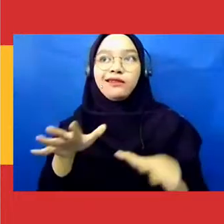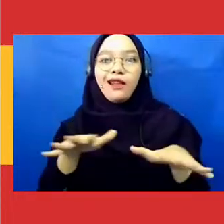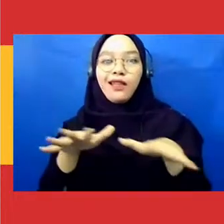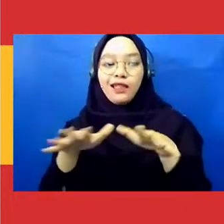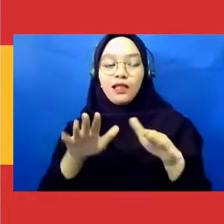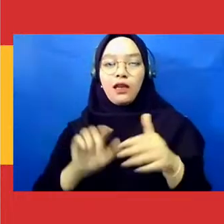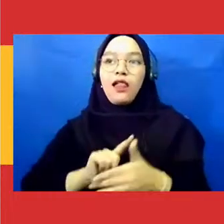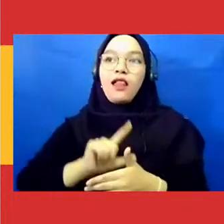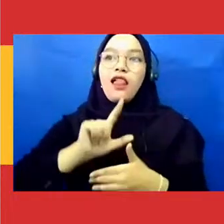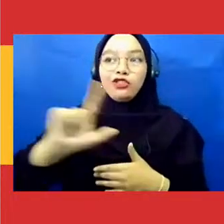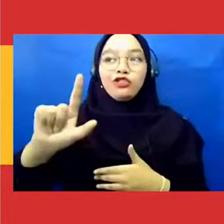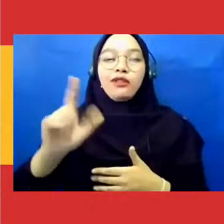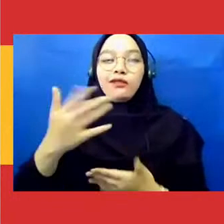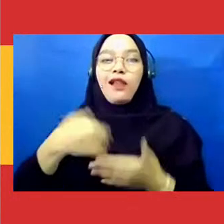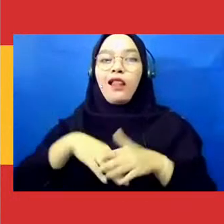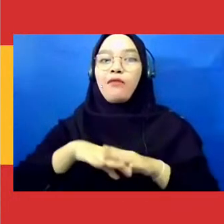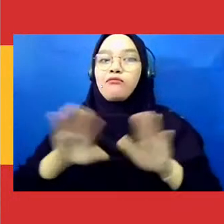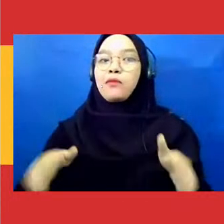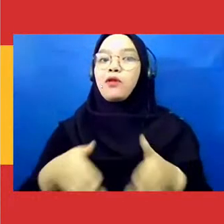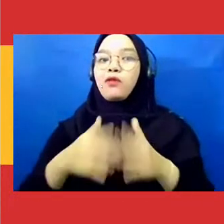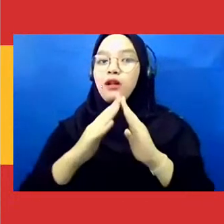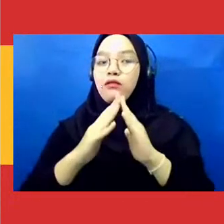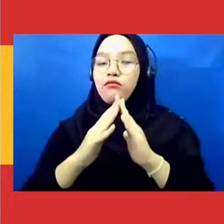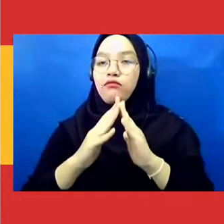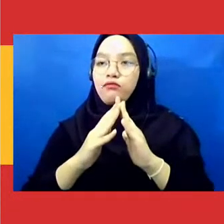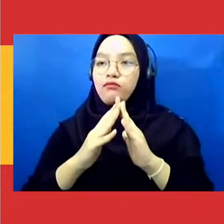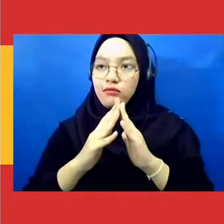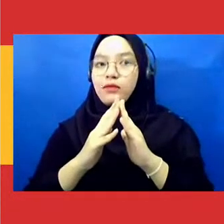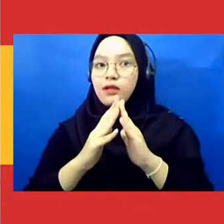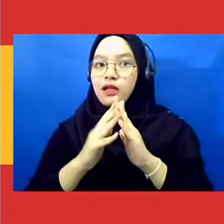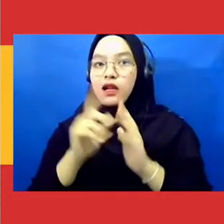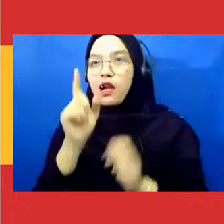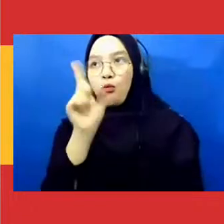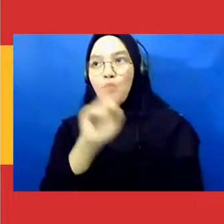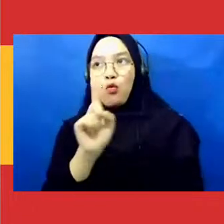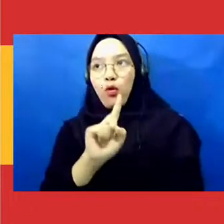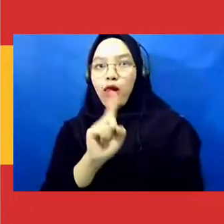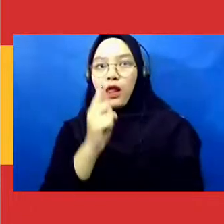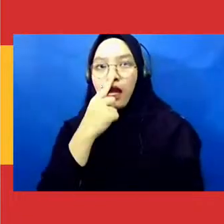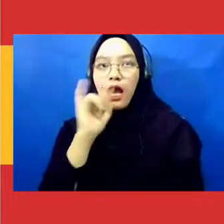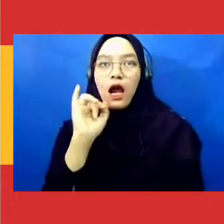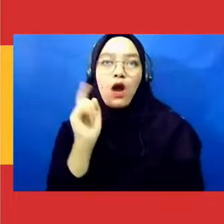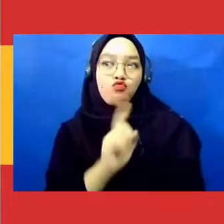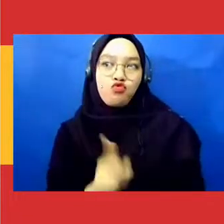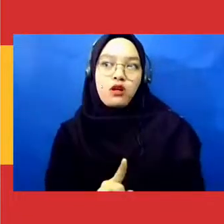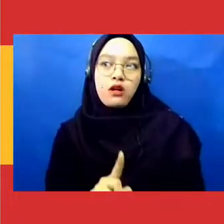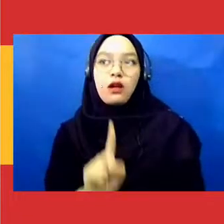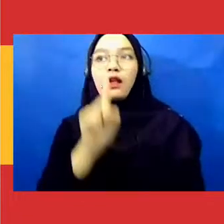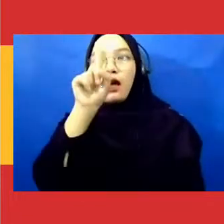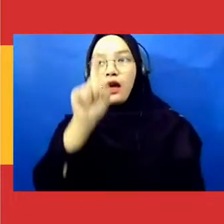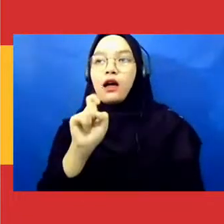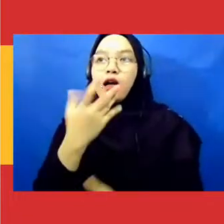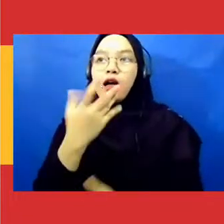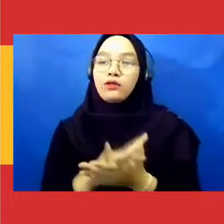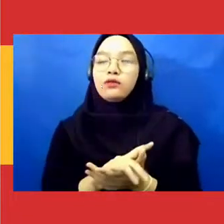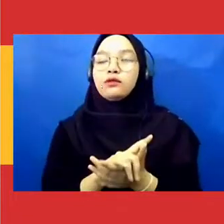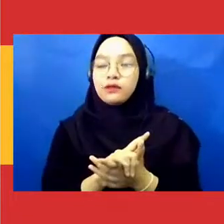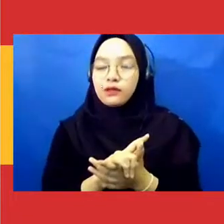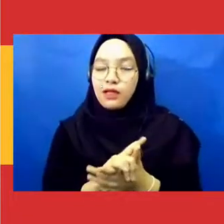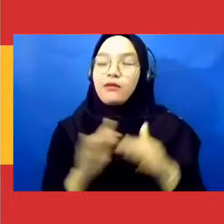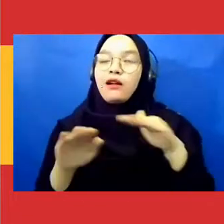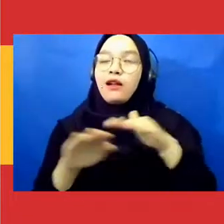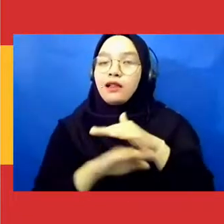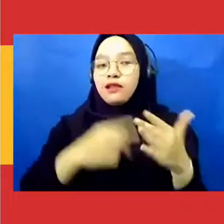pembangunan, dan semua tentu dalam proses pembangunan tidak boleh asal-asalan. Dia harus berbasis KPI-based, seperti